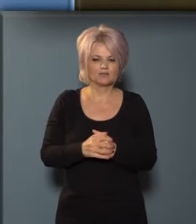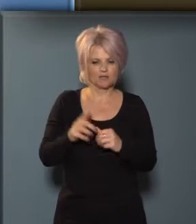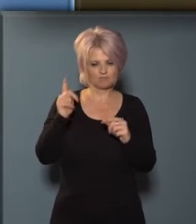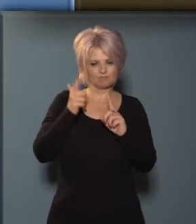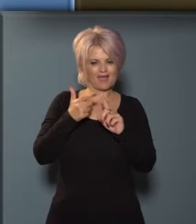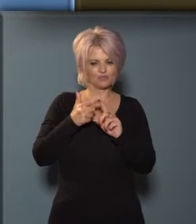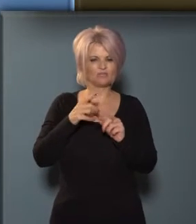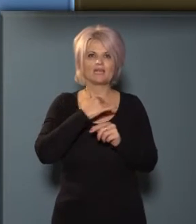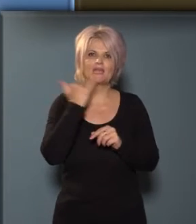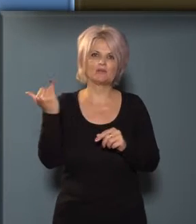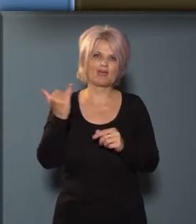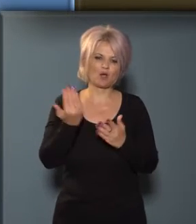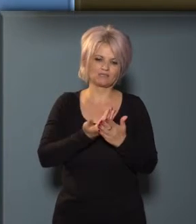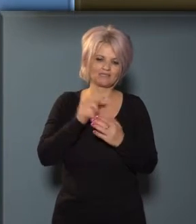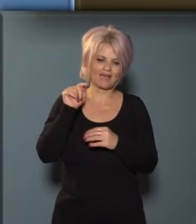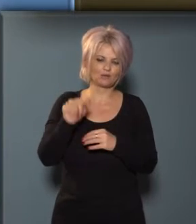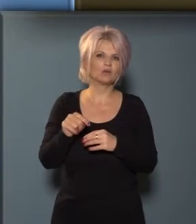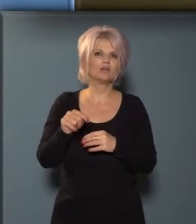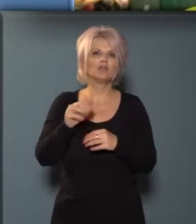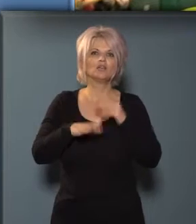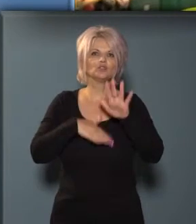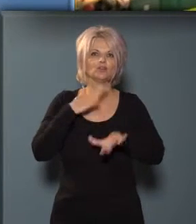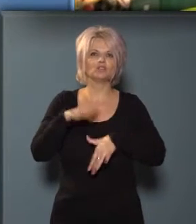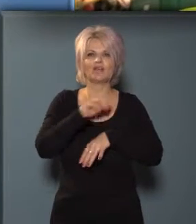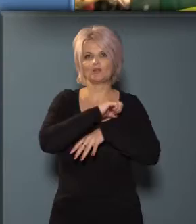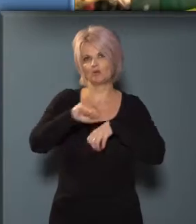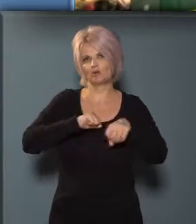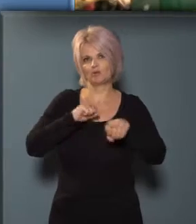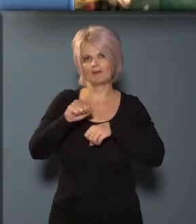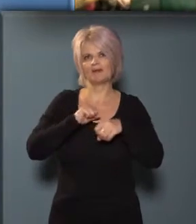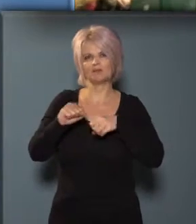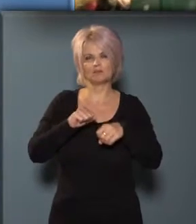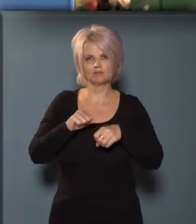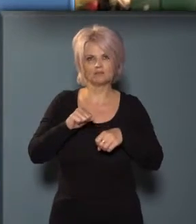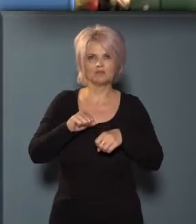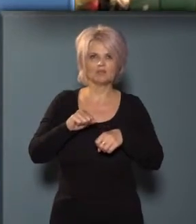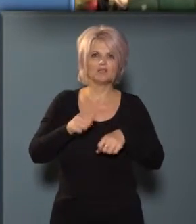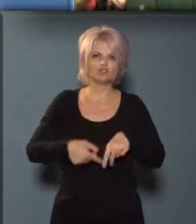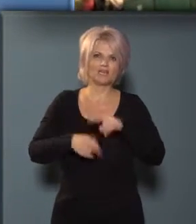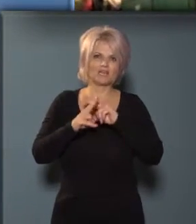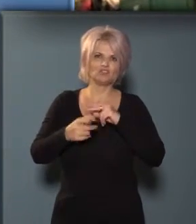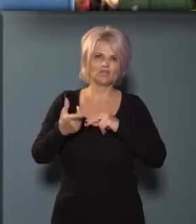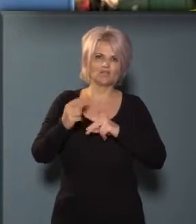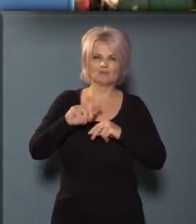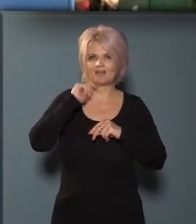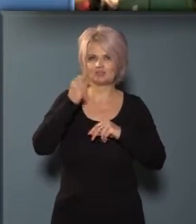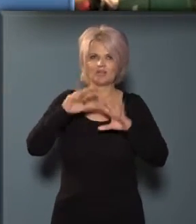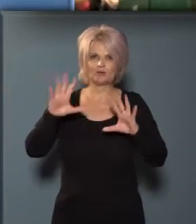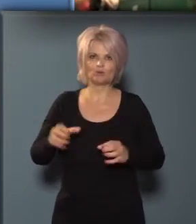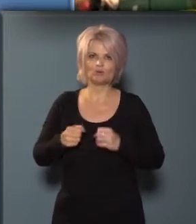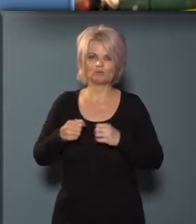éve használjuk, és mindezt ugye a Soroksári Önkormányzat jóvoltából sikerült, mint tulajdonos, sikerült megvalósítani,